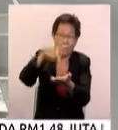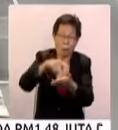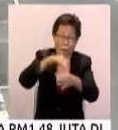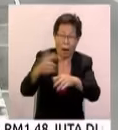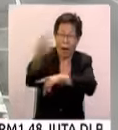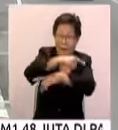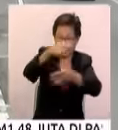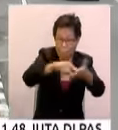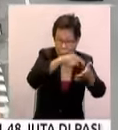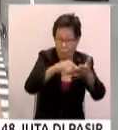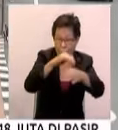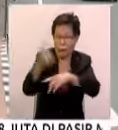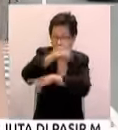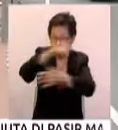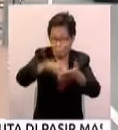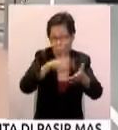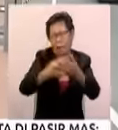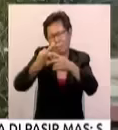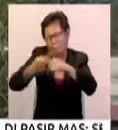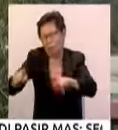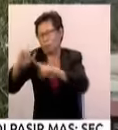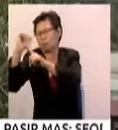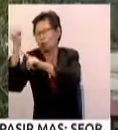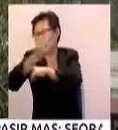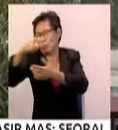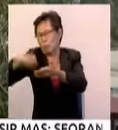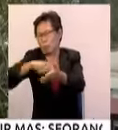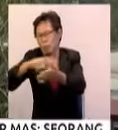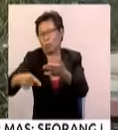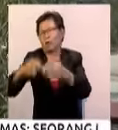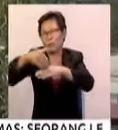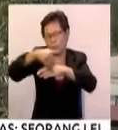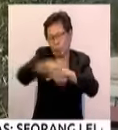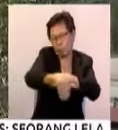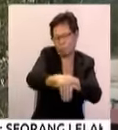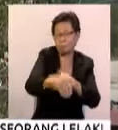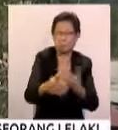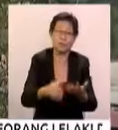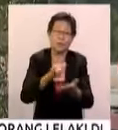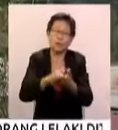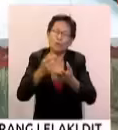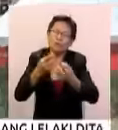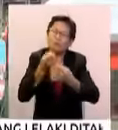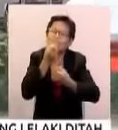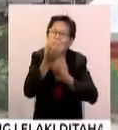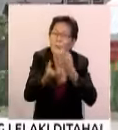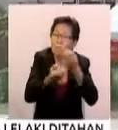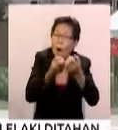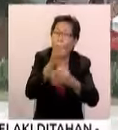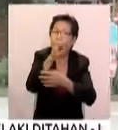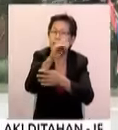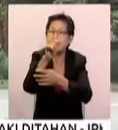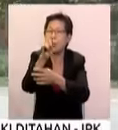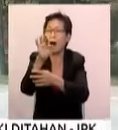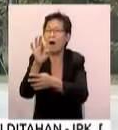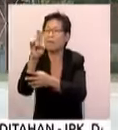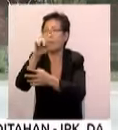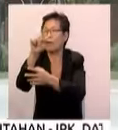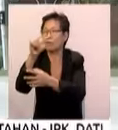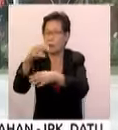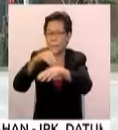hari pengundian sudah tentu berbeza dengan suasana mengundi secara pos. Itu yang cuba dibayangkan Mat Fauzi Aris pada